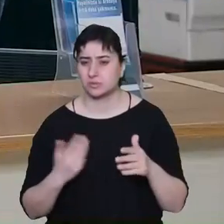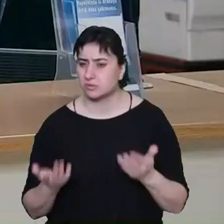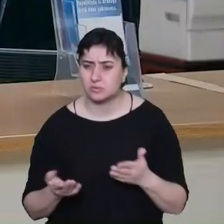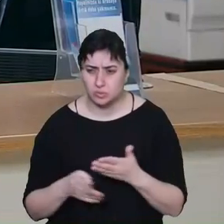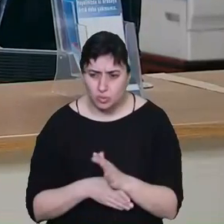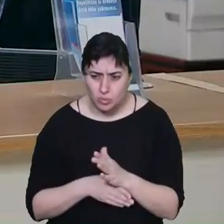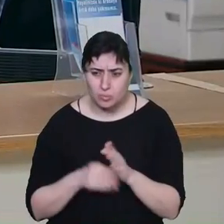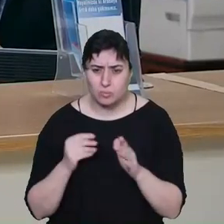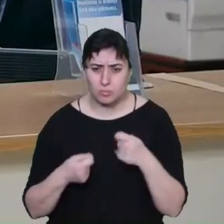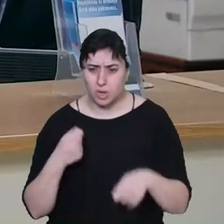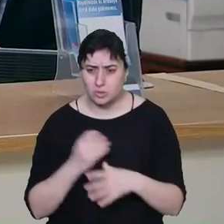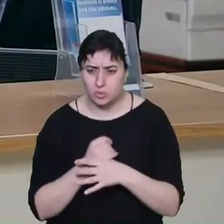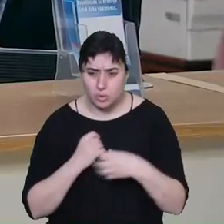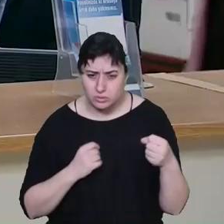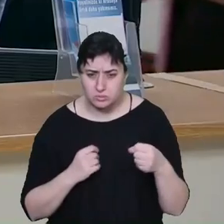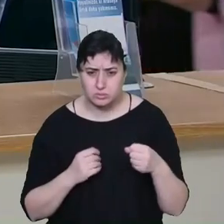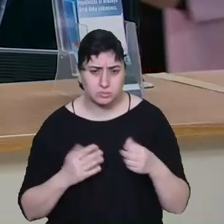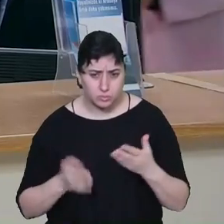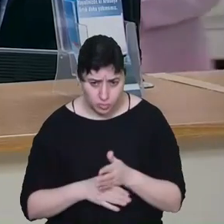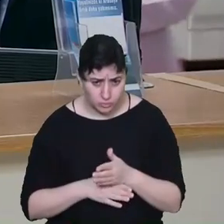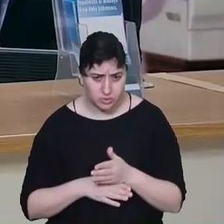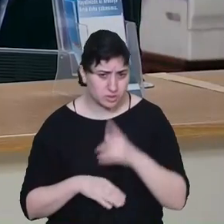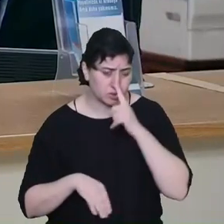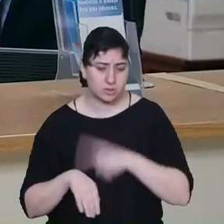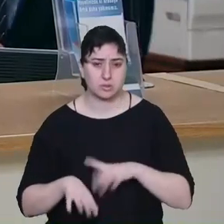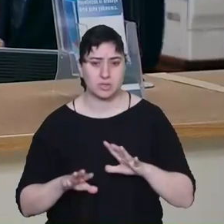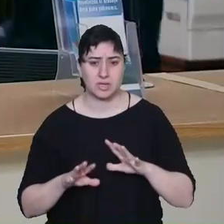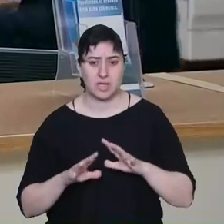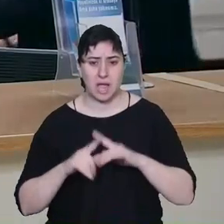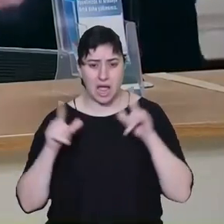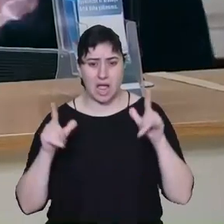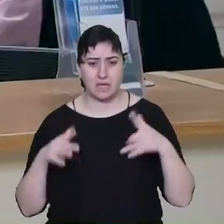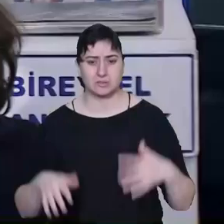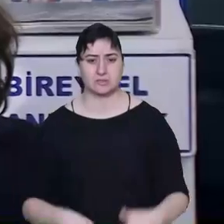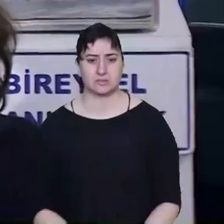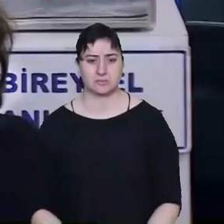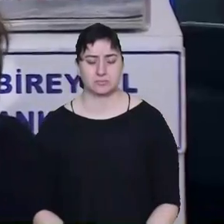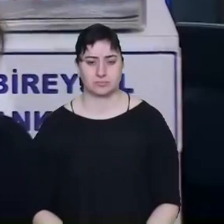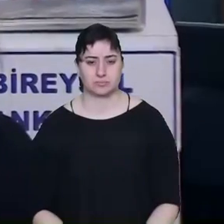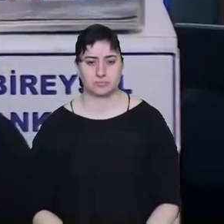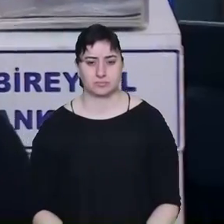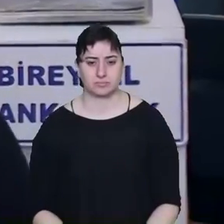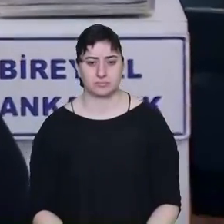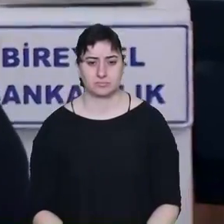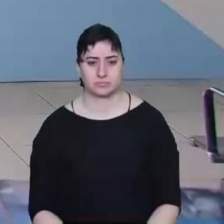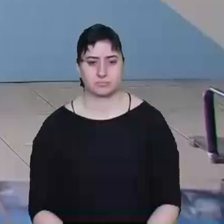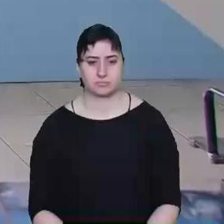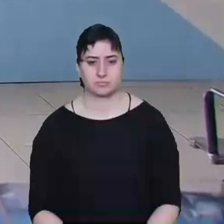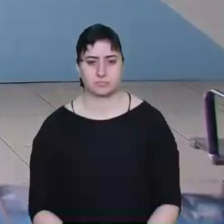galiba gerçekten bankayı soydu mu? Bankayı mı soydu? Bak. Panikle arkasını döndüğünde çaycıyla